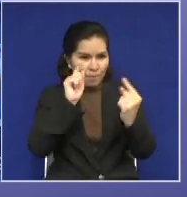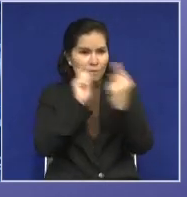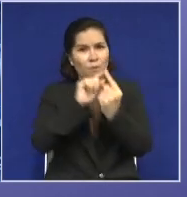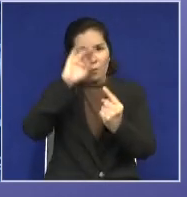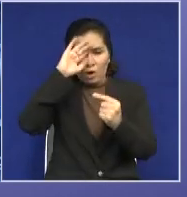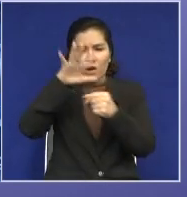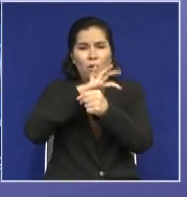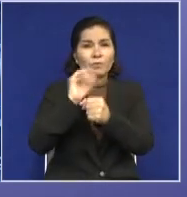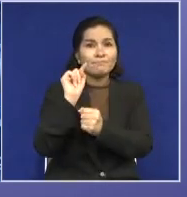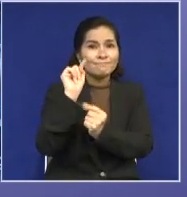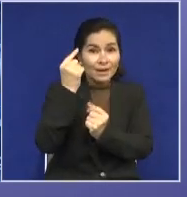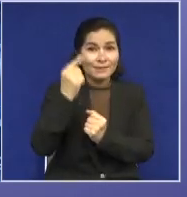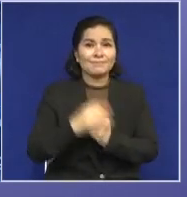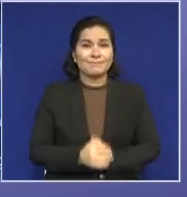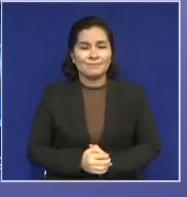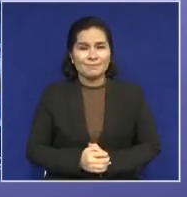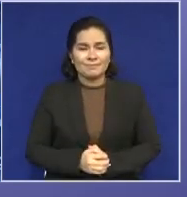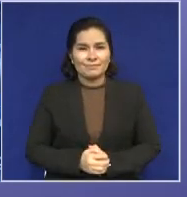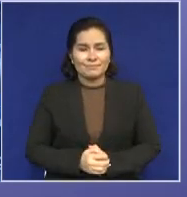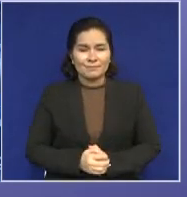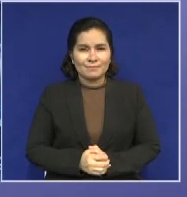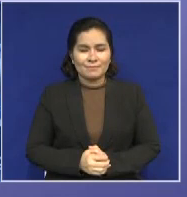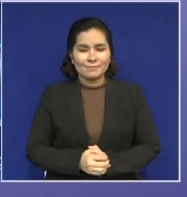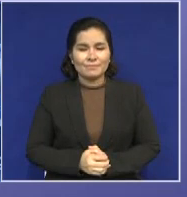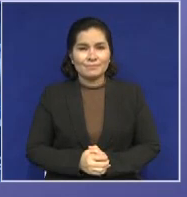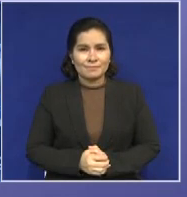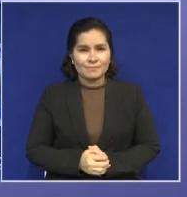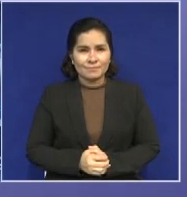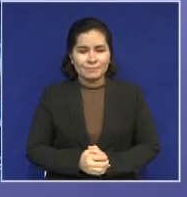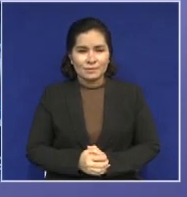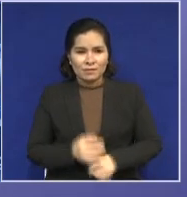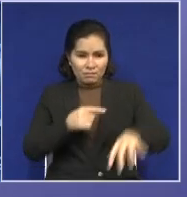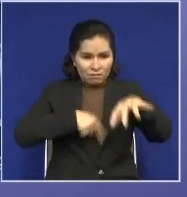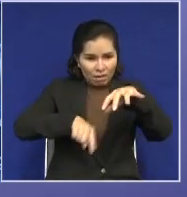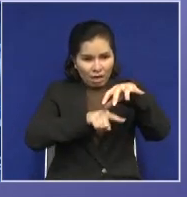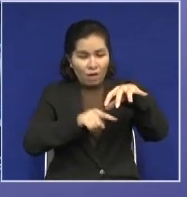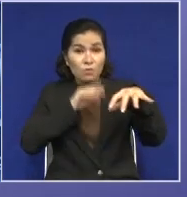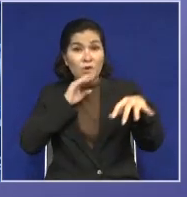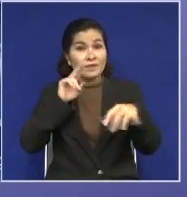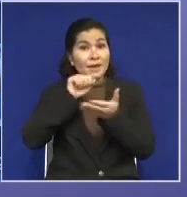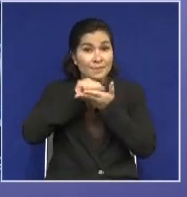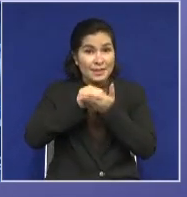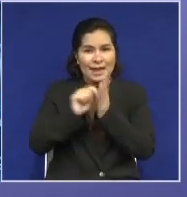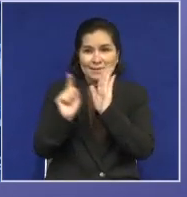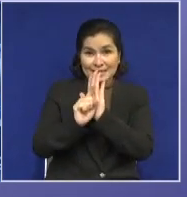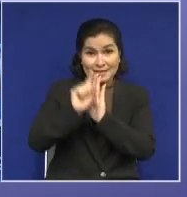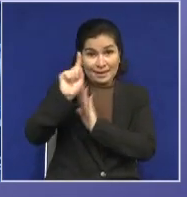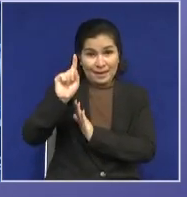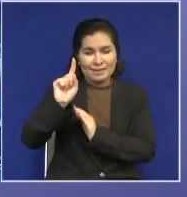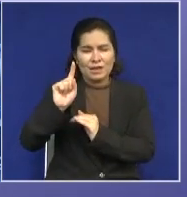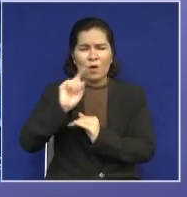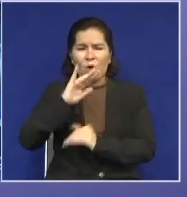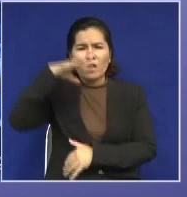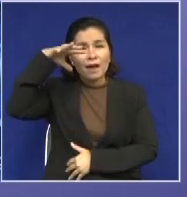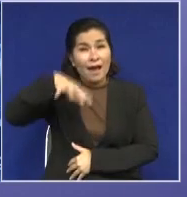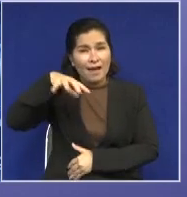จริงๆในการไปที่ห้างสรรพสินค้าแห่งใดแห่งหนึ่งค่ะในการเข้าไปใช้บริการในต่อครั้งนะคะของห้างสรรพสินค้าเนี่ย